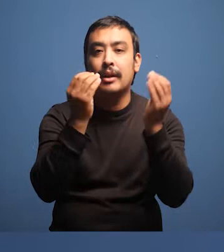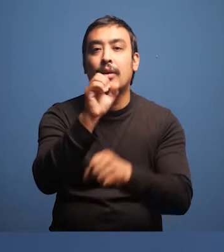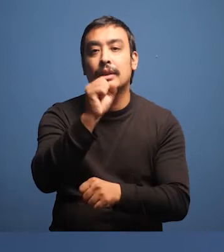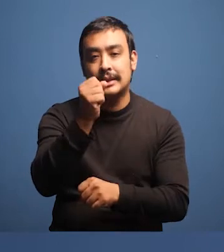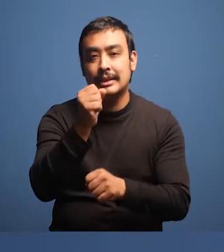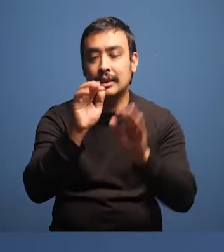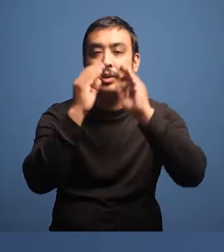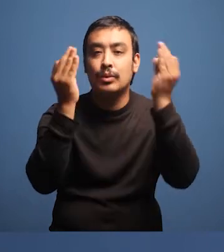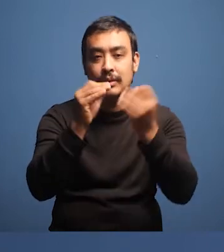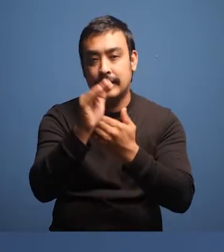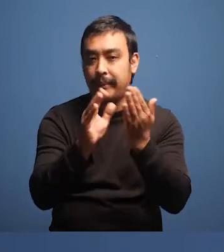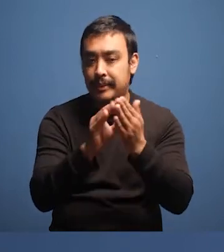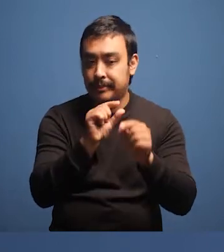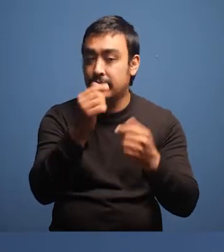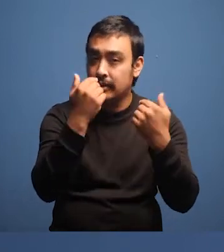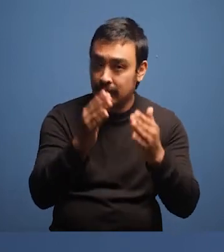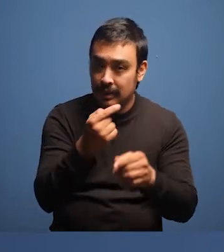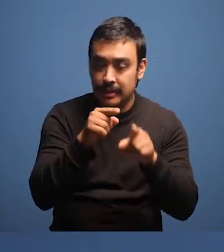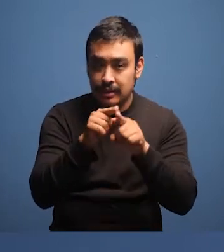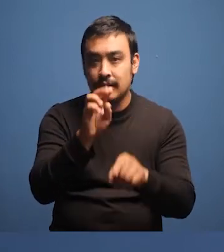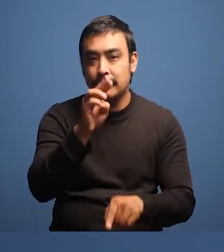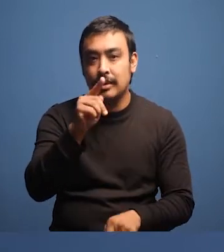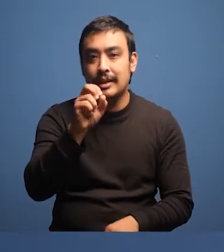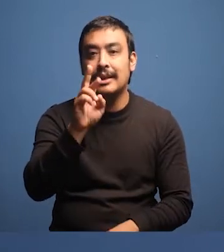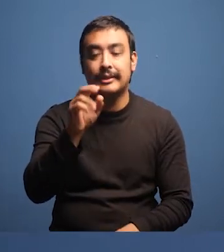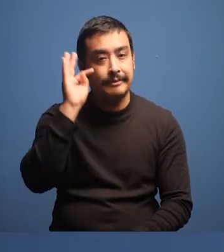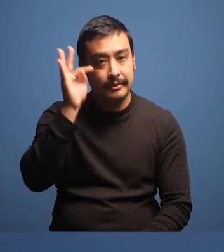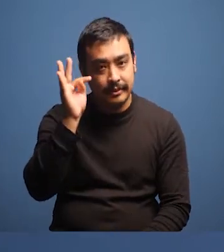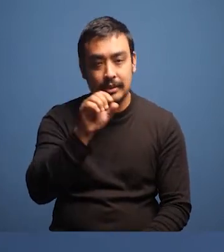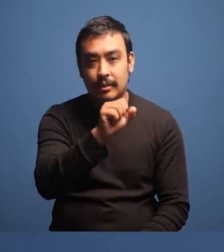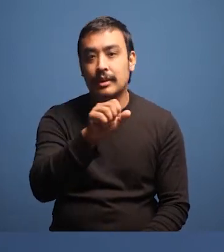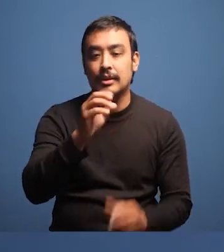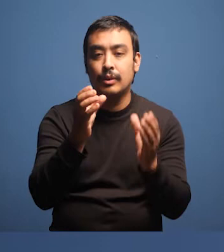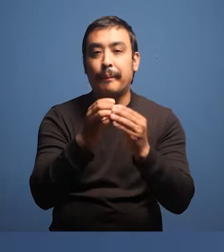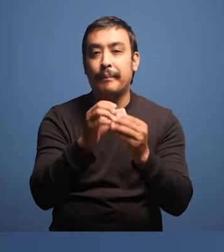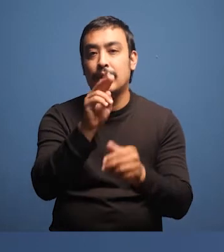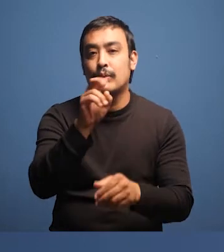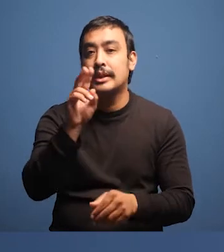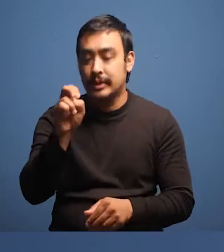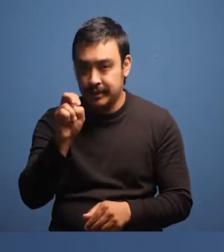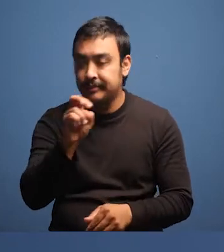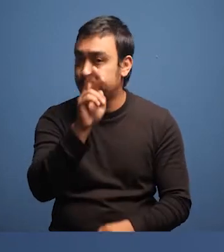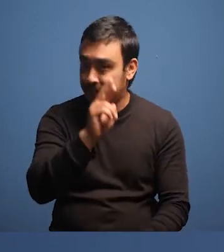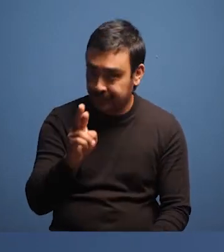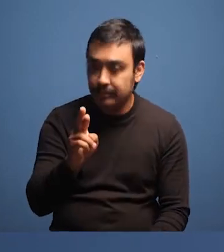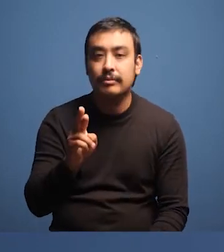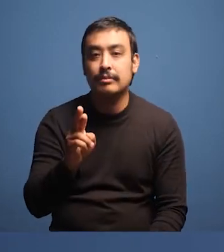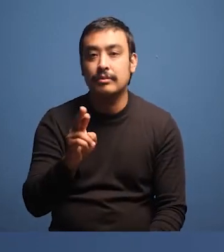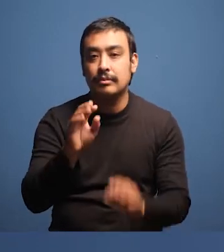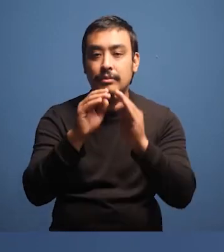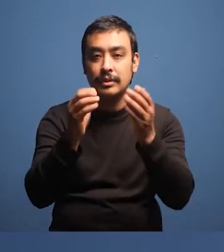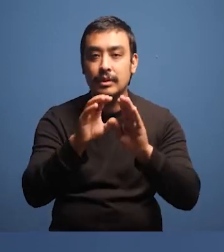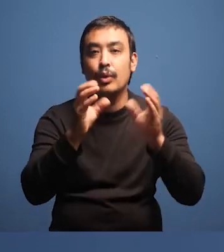इन्टरनेसनलको ग्लोबल यङ इन्फ्लुएन्सरको बारेमा र हामीसँग हुनुहुन्छ मन्दिरा श्रेष्ठ हु इज वाइवाई ग्लोकल टिन हिरो 2020 र ग्लोकल